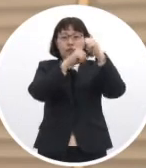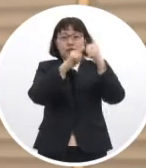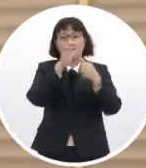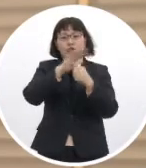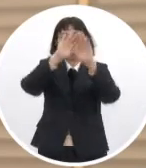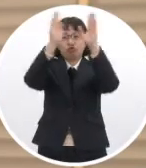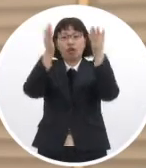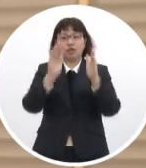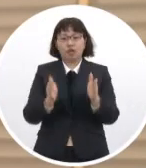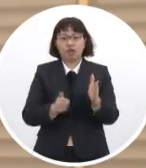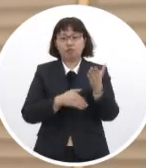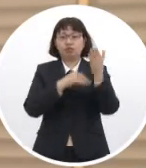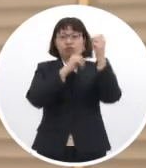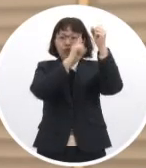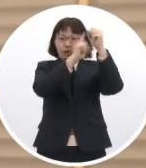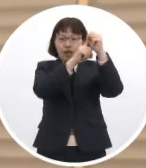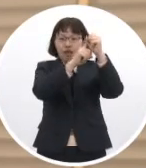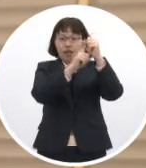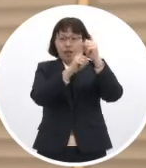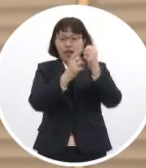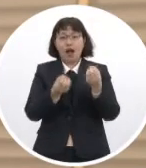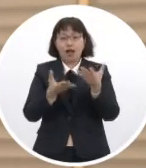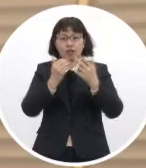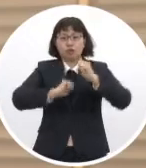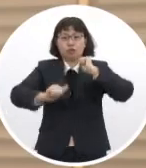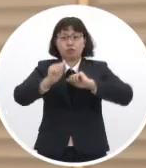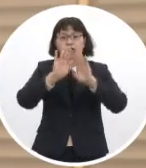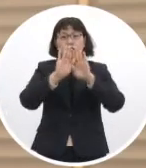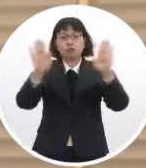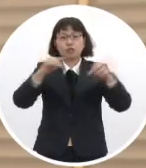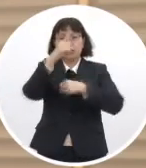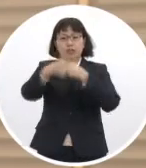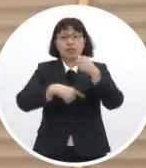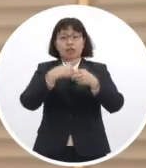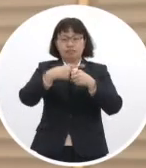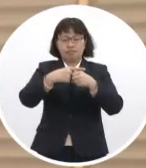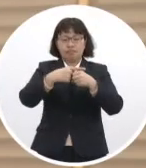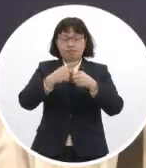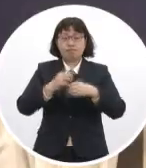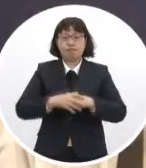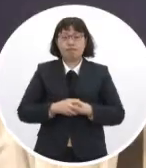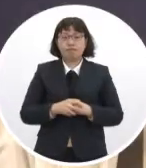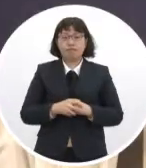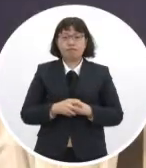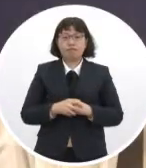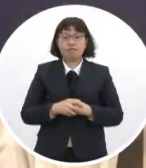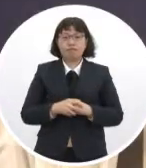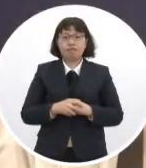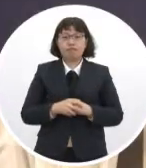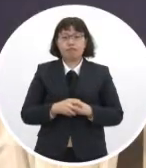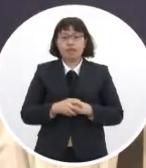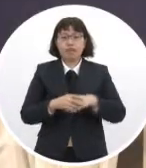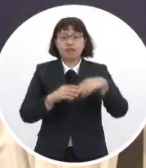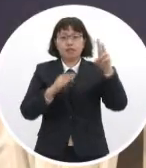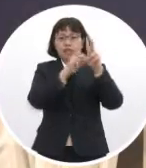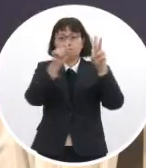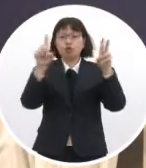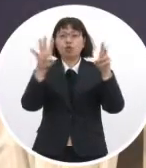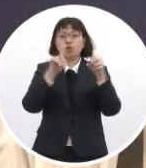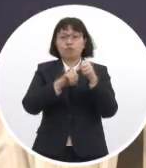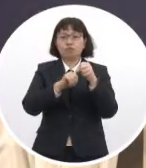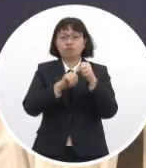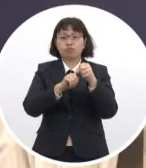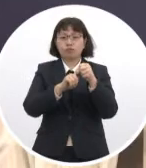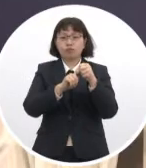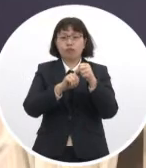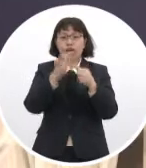愛知の姿に向け、新たな取り組みが始まった1年だったよ。 では2014年の愛知